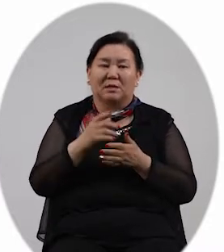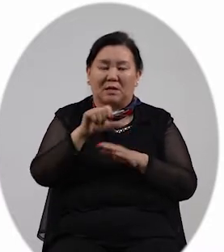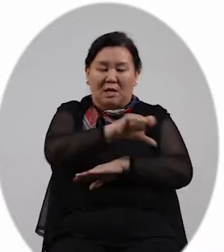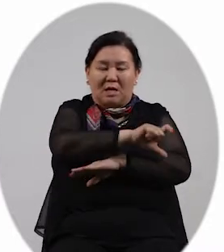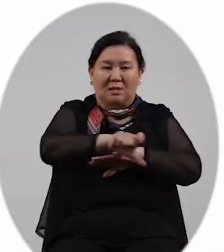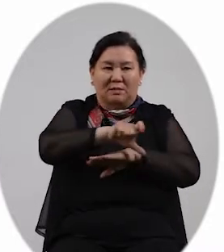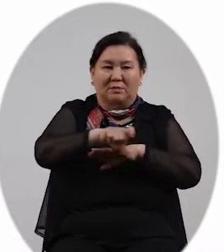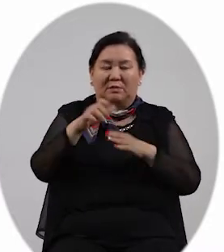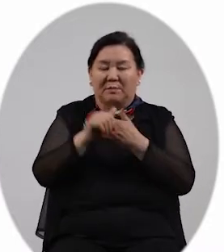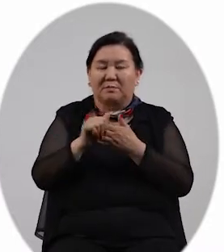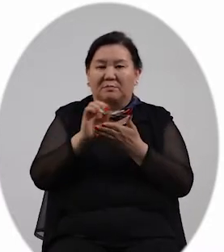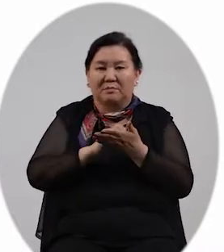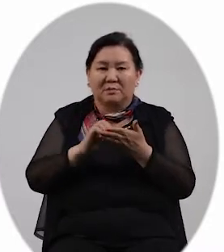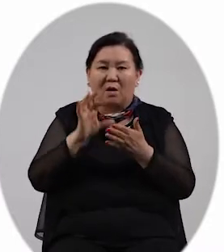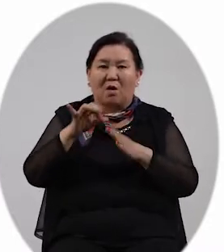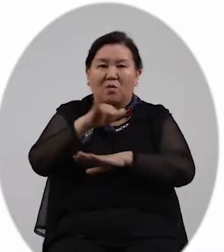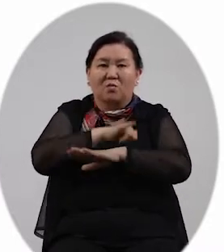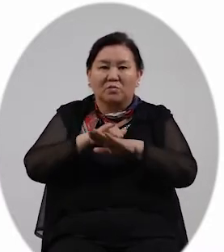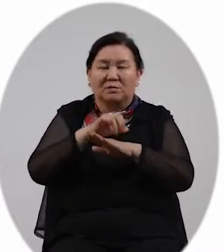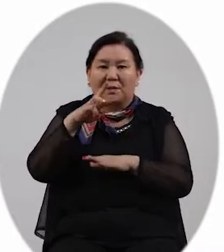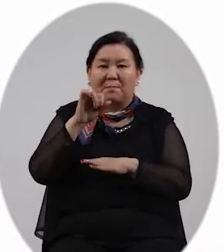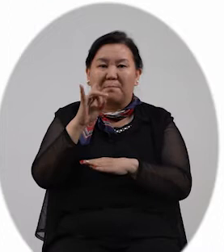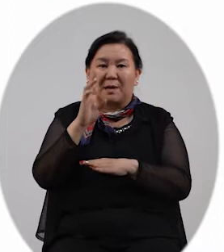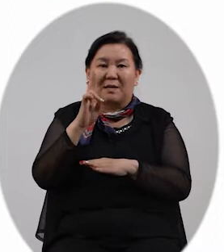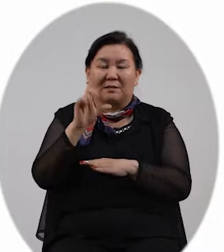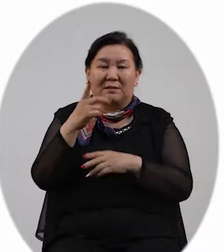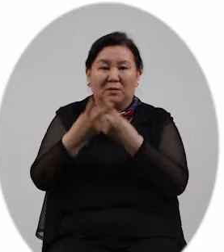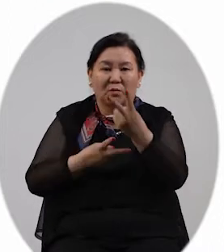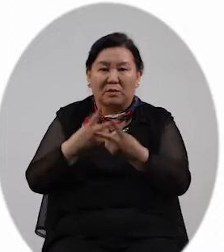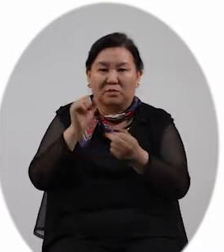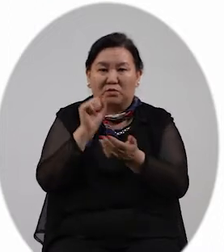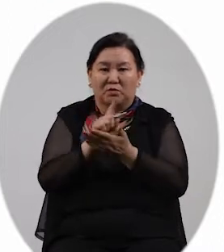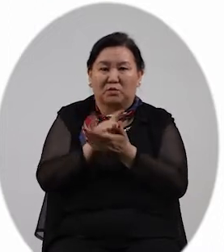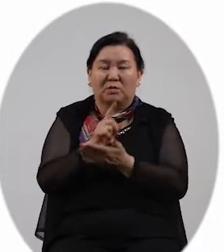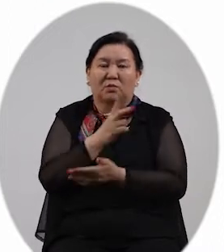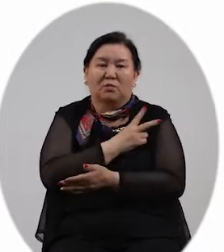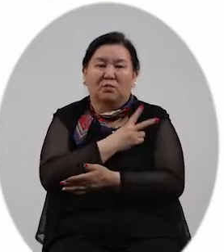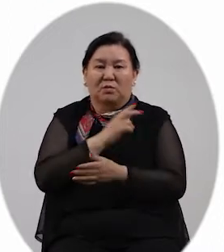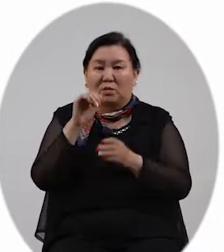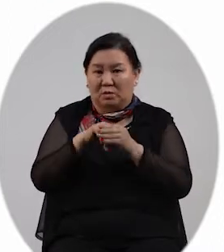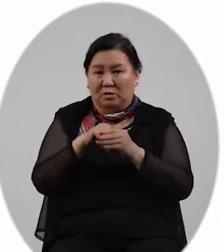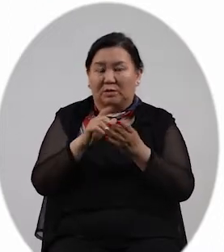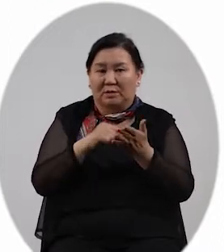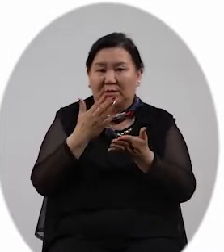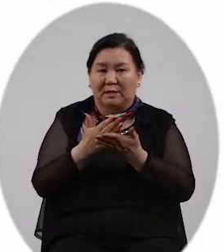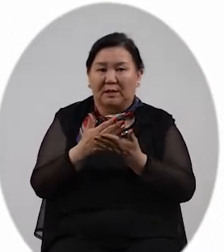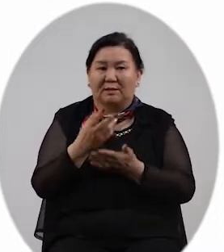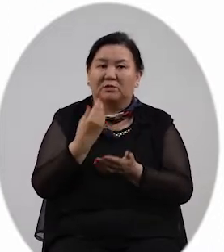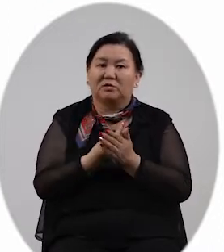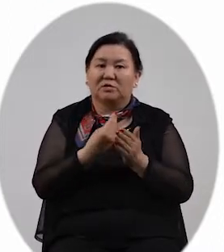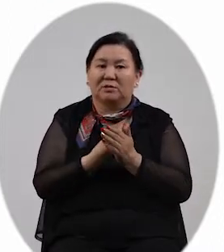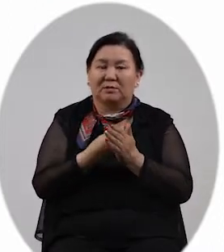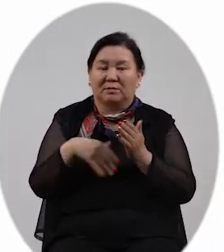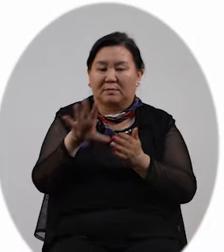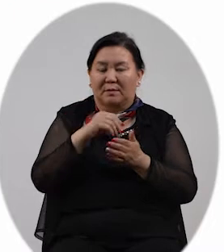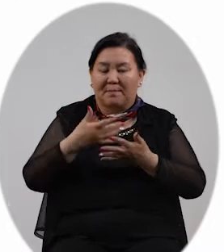экспортын бичиг баримт бол олон улсын маркетингийн үйл ажиллагаанд бол маш чухал одоо өөрөө оролцоотой. Өөрөөр хэлэх юм бол бид нар